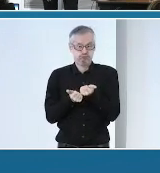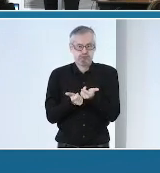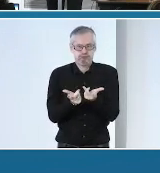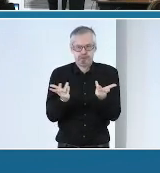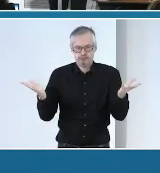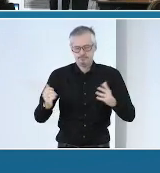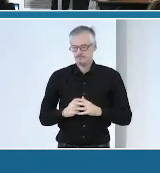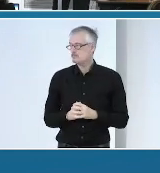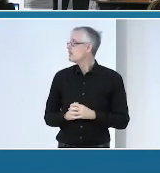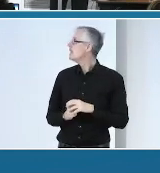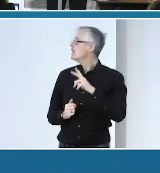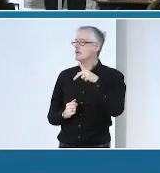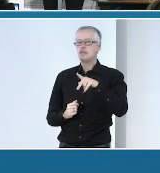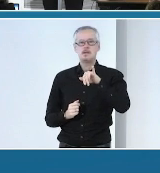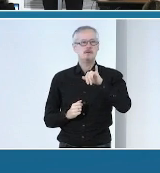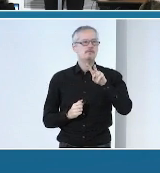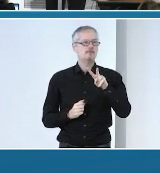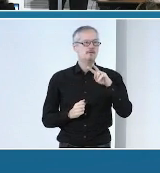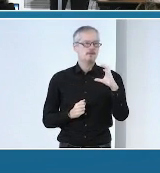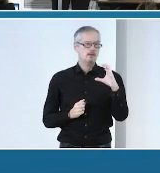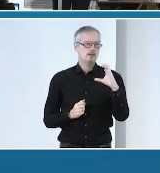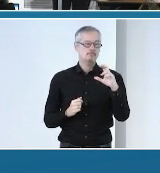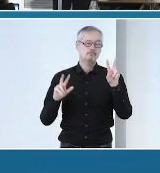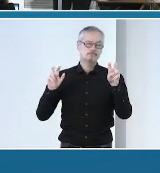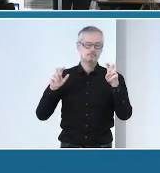Bon, le PIVC, c'est le cortex